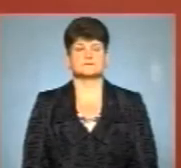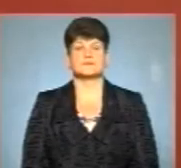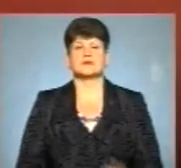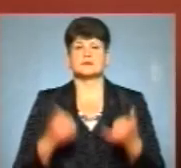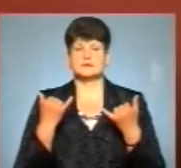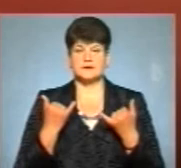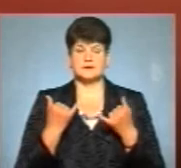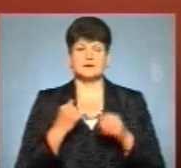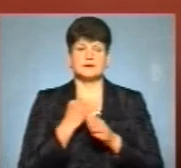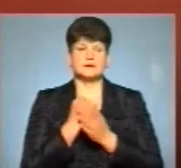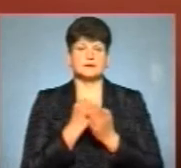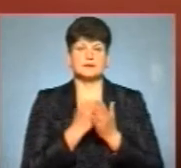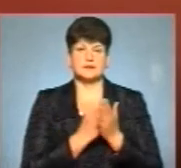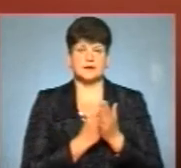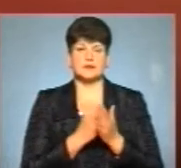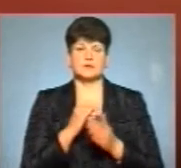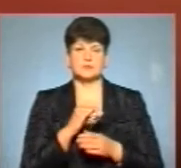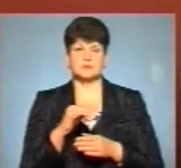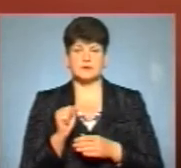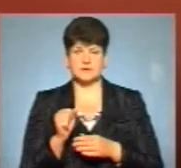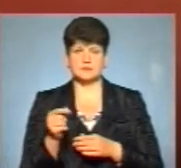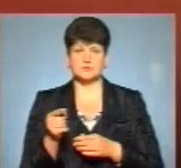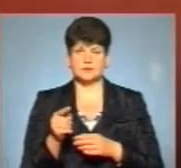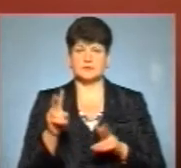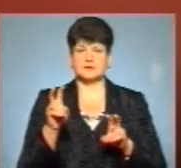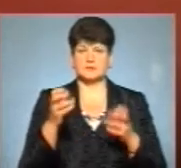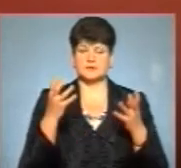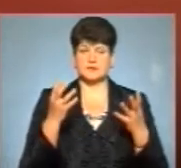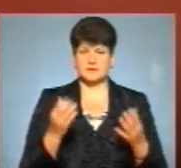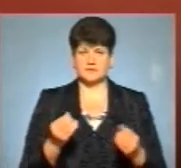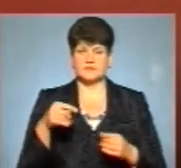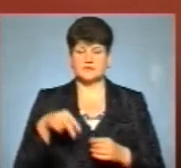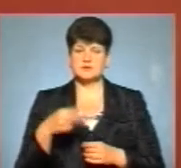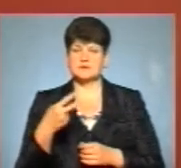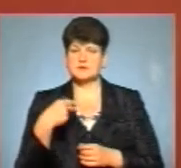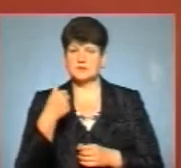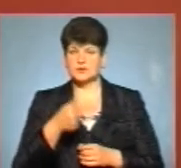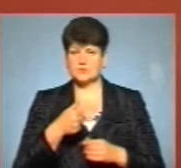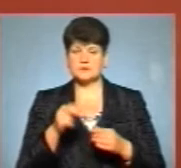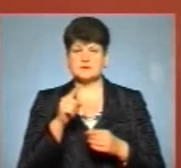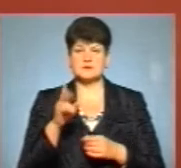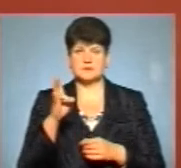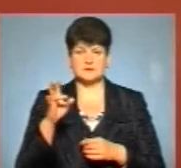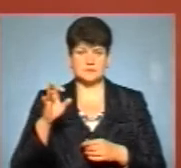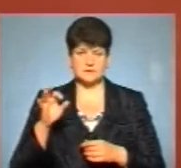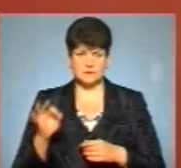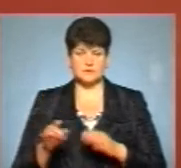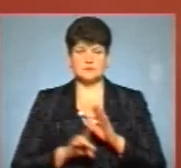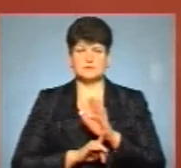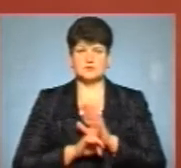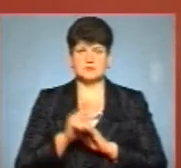ефірі телеканалу ЮА Тернопіль програма «Тема дня». 2020 року зовнішнє незалежне оцінювання